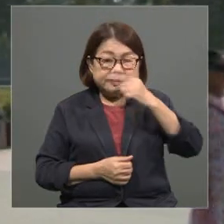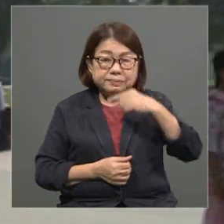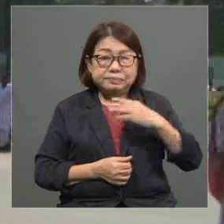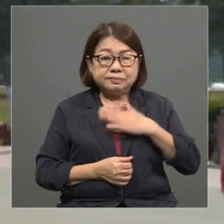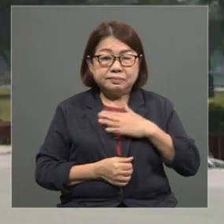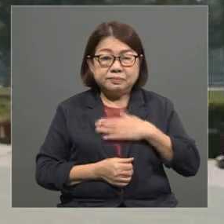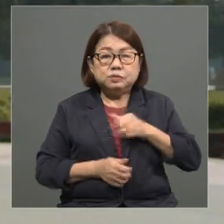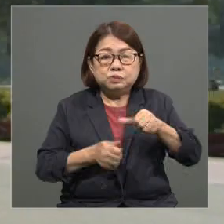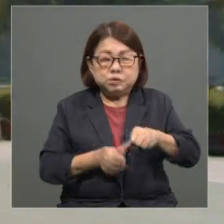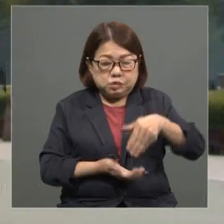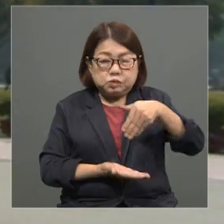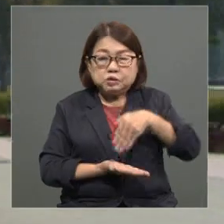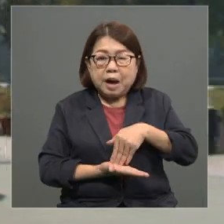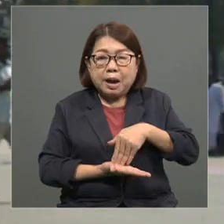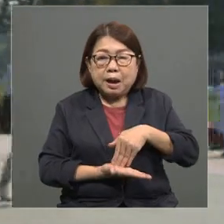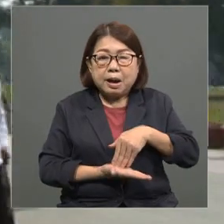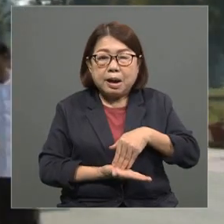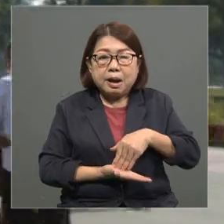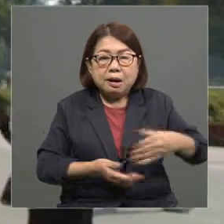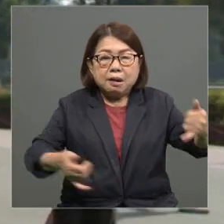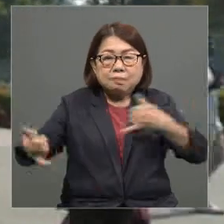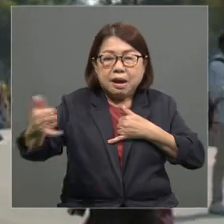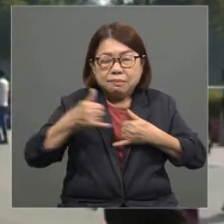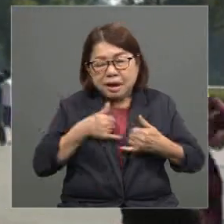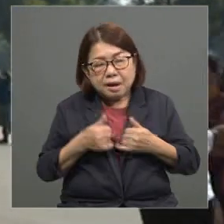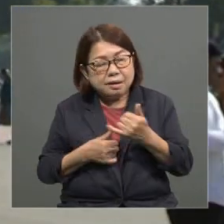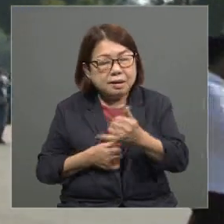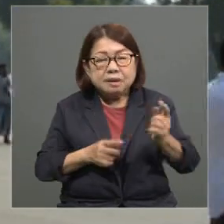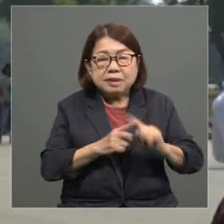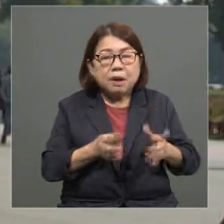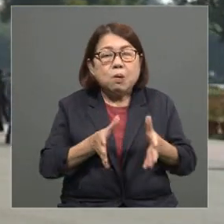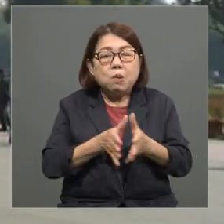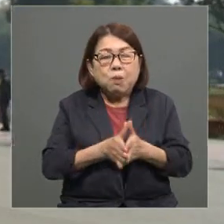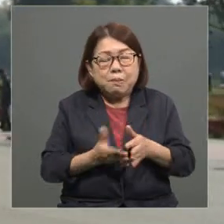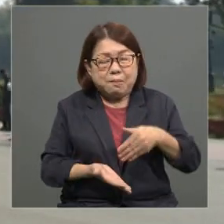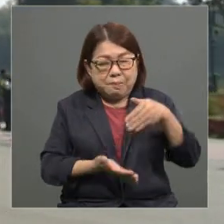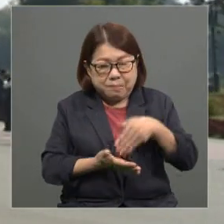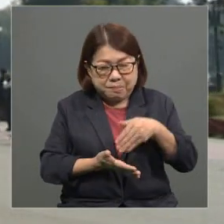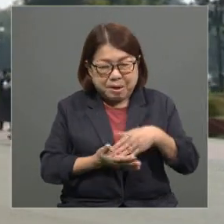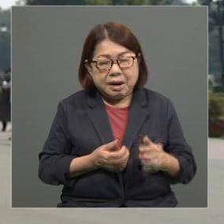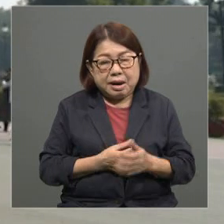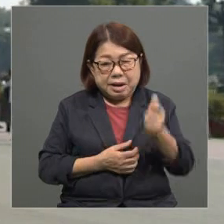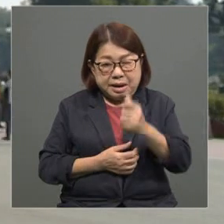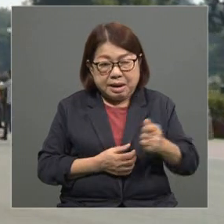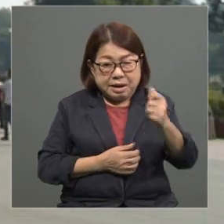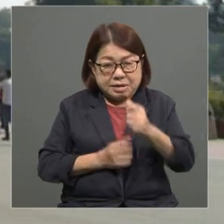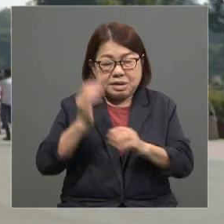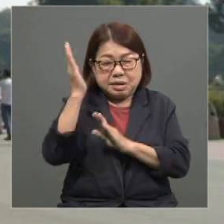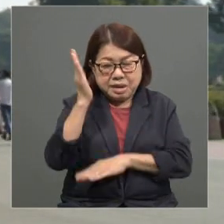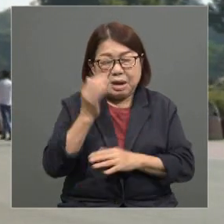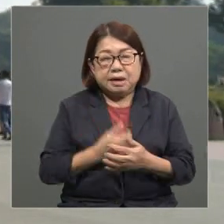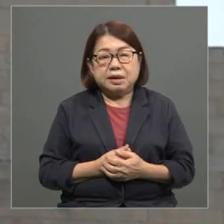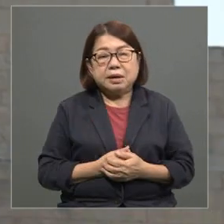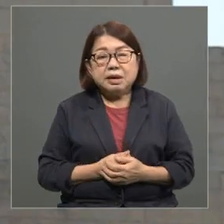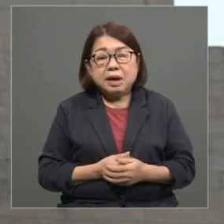านะครับตั้งอยู่ตรงกลางจึงเป็นประตูเชื่อมนะครับระหว่างภูมิภาคและถือว่าเป็นยุทธศาสตร์สำคัญของประเทศไทยด้วยที่จะเชื่อมโยงระหว่างเอเ